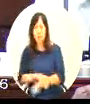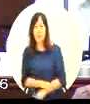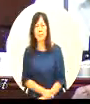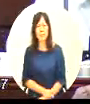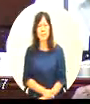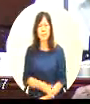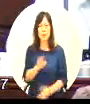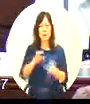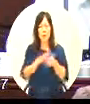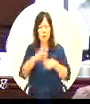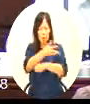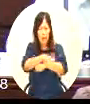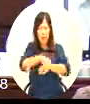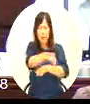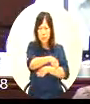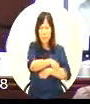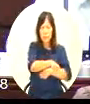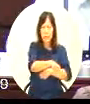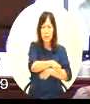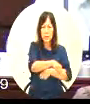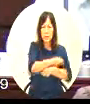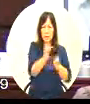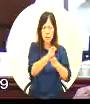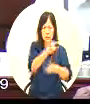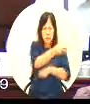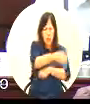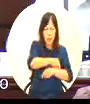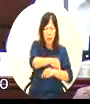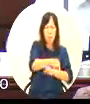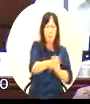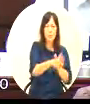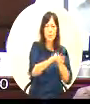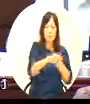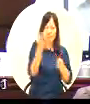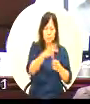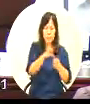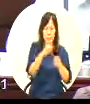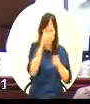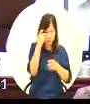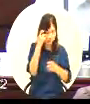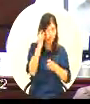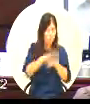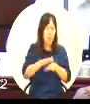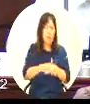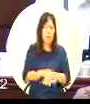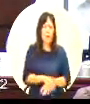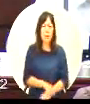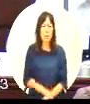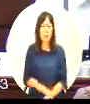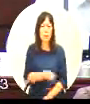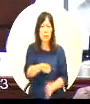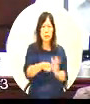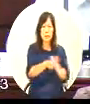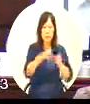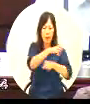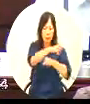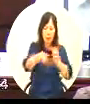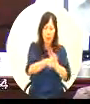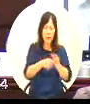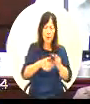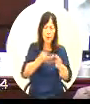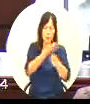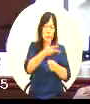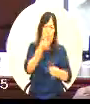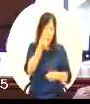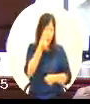关于在海线这一边的齁，这个部分我们会再来做一个考量。这个也要考虑到就是它环车的便利性。